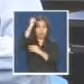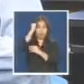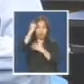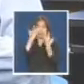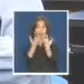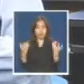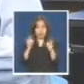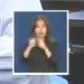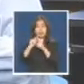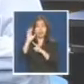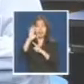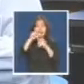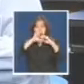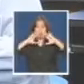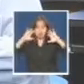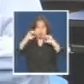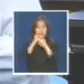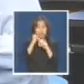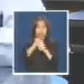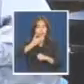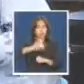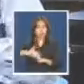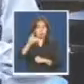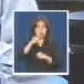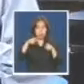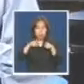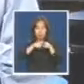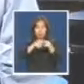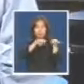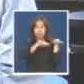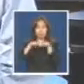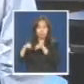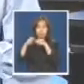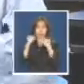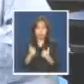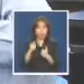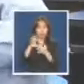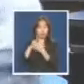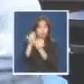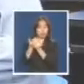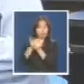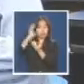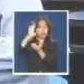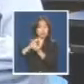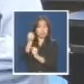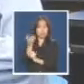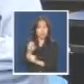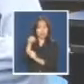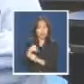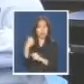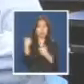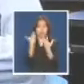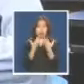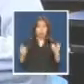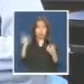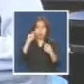การเงินการคลังของรัฐบาลให้มีความยั่งยืนไปพร้อมๆกันนะครับเมื่อพูดถึงต้นทุนสินค้านะครับมีเรื่องของราคาปุ๋ยนะ